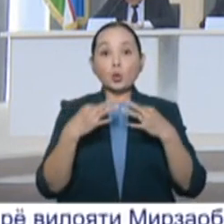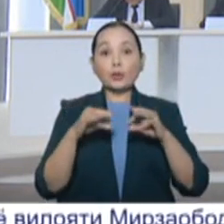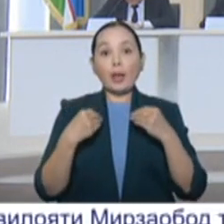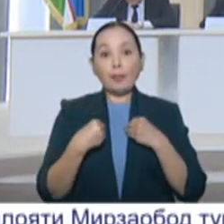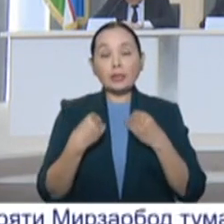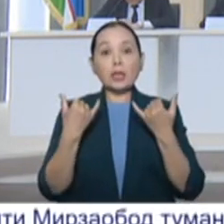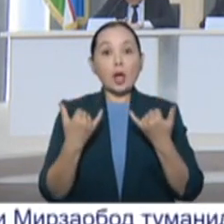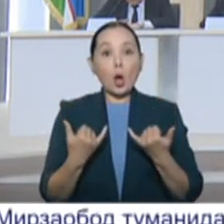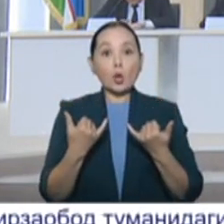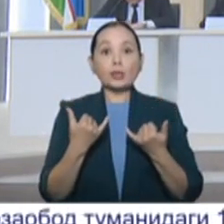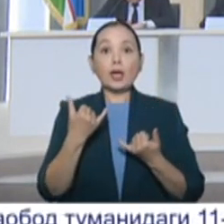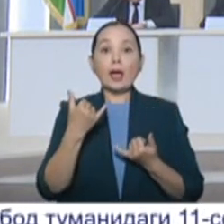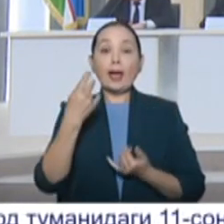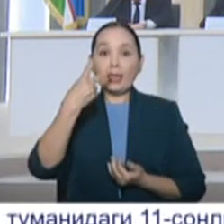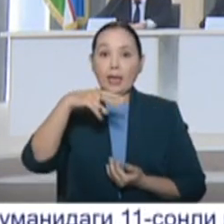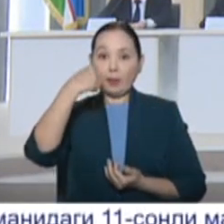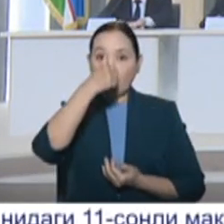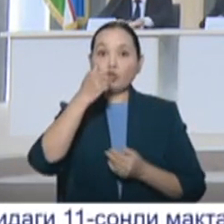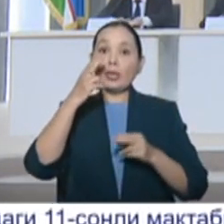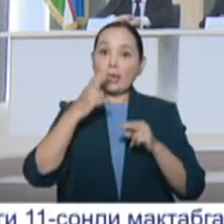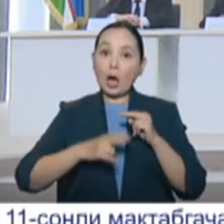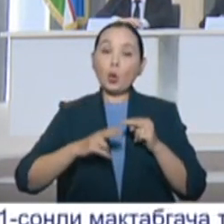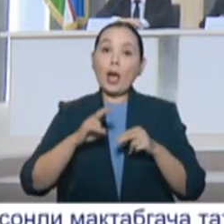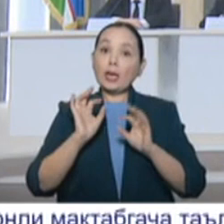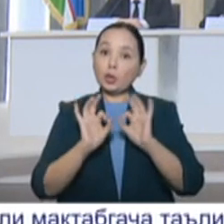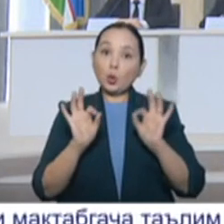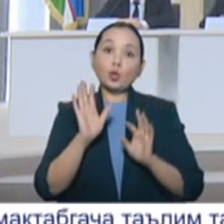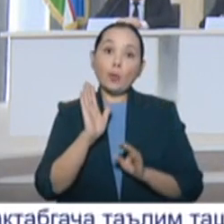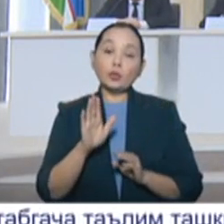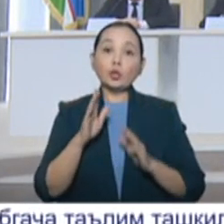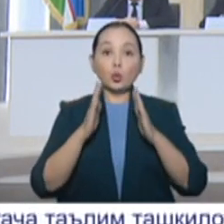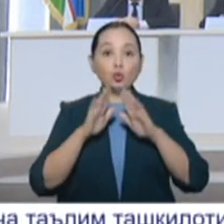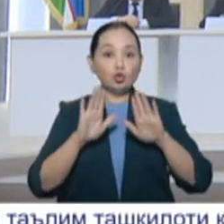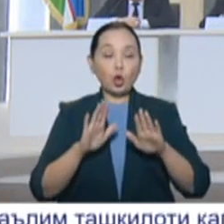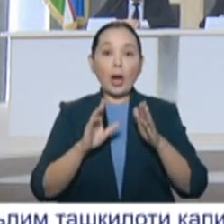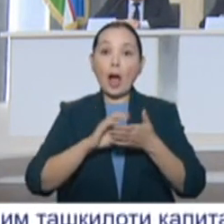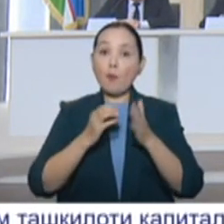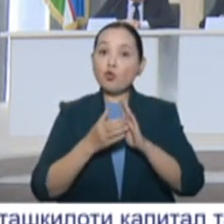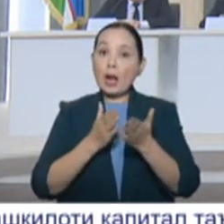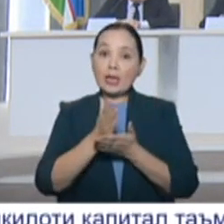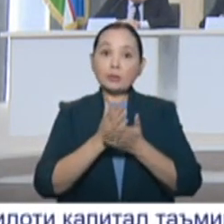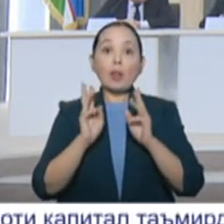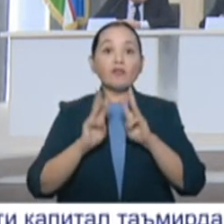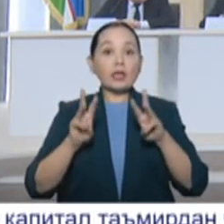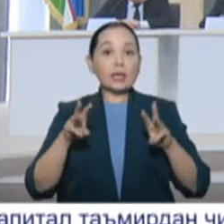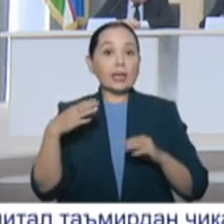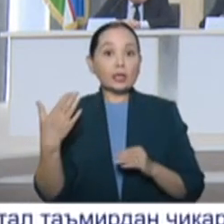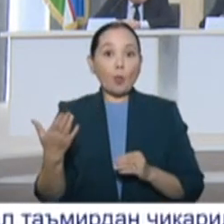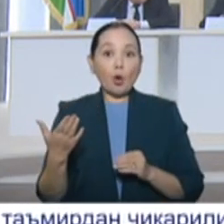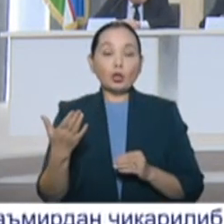bersanglar, hozir 20 yil yakunlariga to'xtab o'tsam, mana uy-joy kommunal xizmat ko'rsatish vazirligi